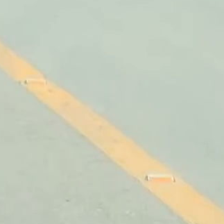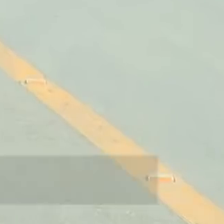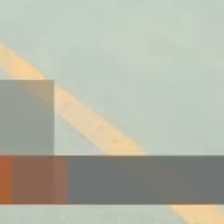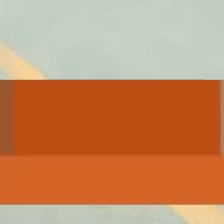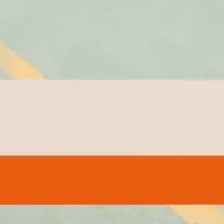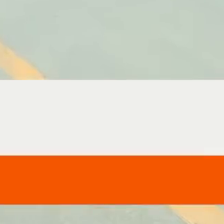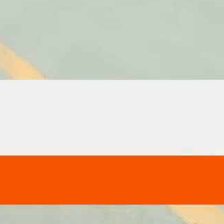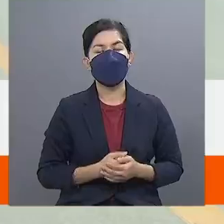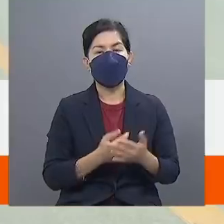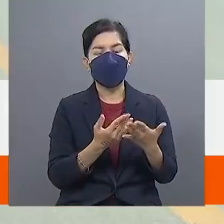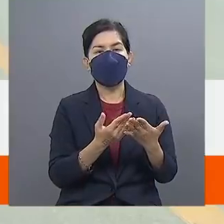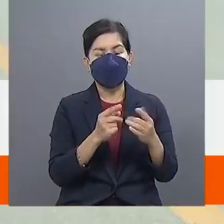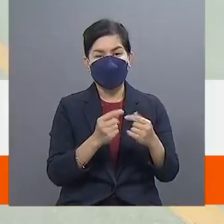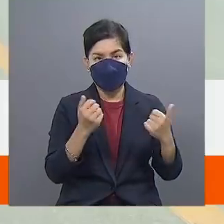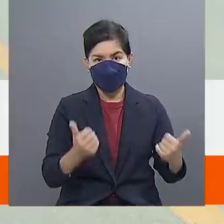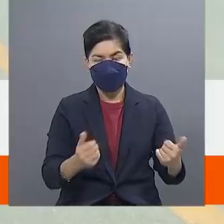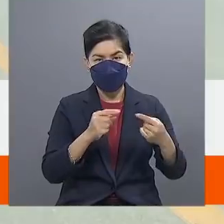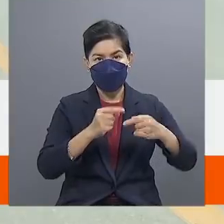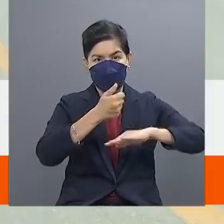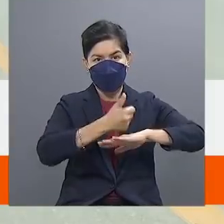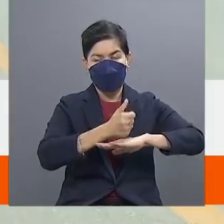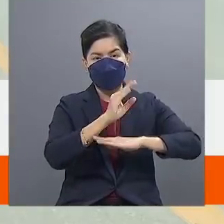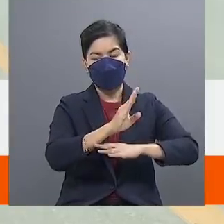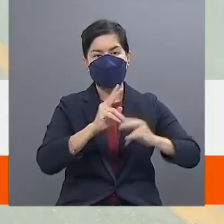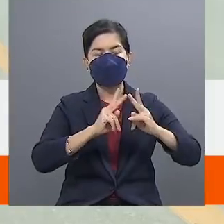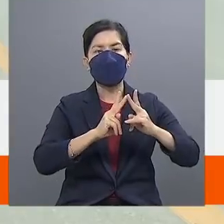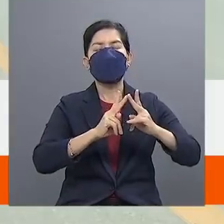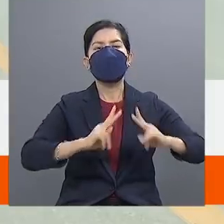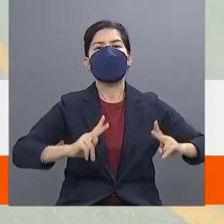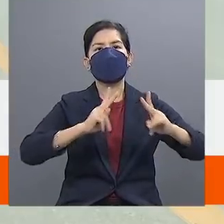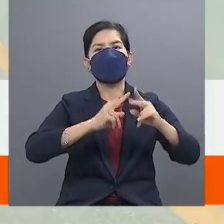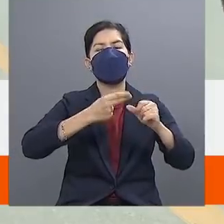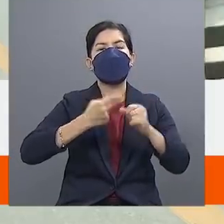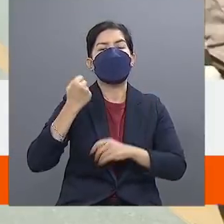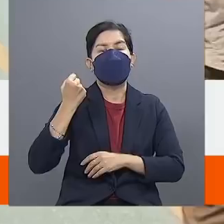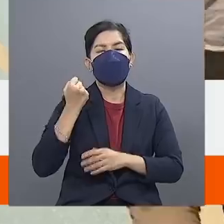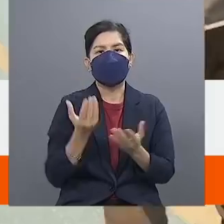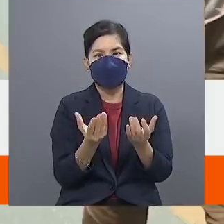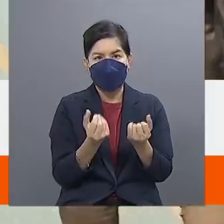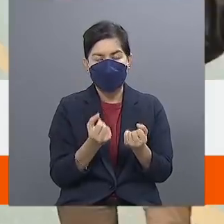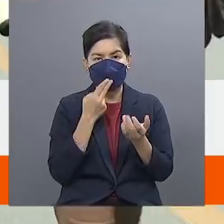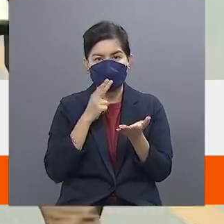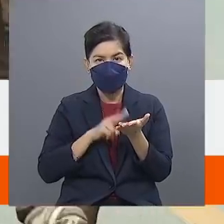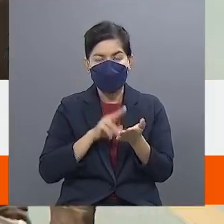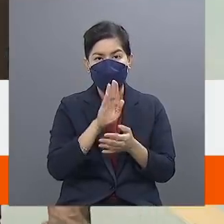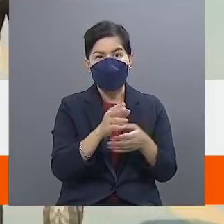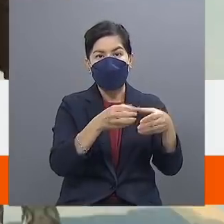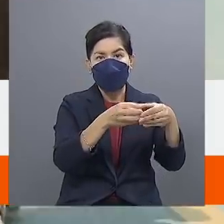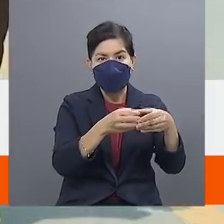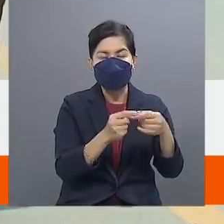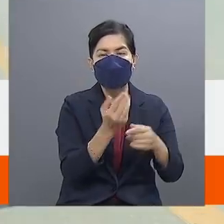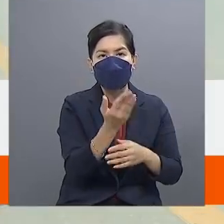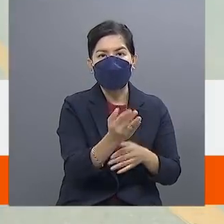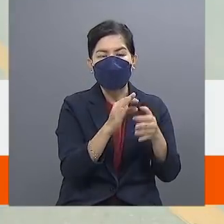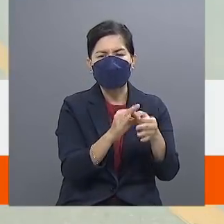ากาศตอนนี้นะคะผู้บริหารของกระทรวงพลังงานนะคะก็ได้ลงมารับหนังสือนะคะจากทางกลุ่มที่มาเรียกร้องเรื่องของราคาน้ำมันในวัน